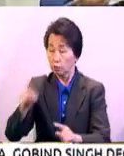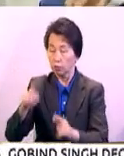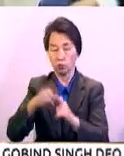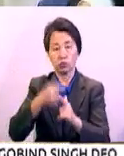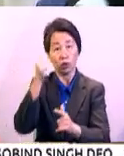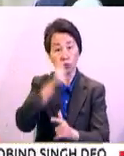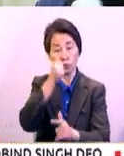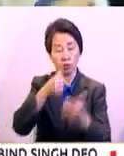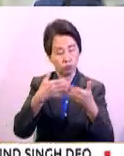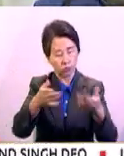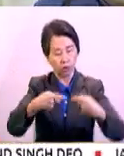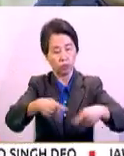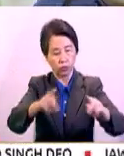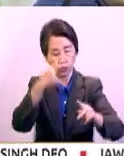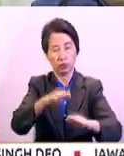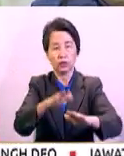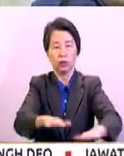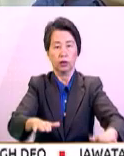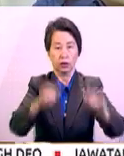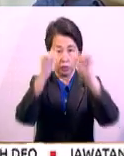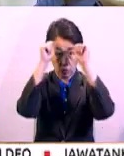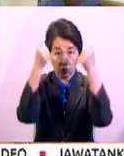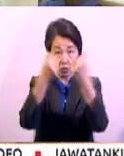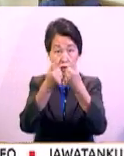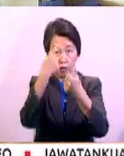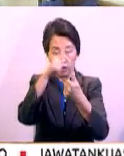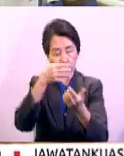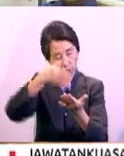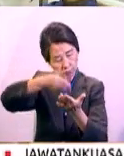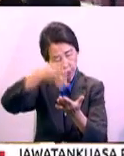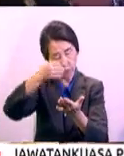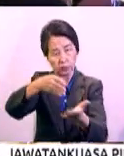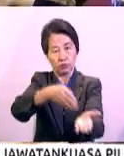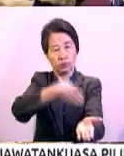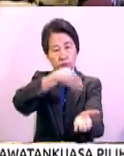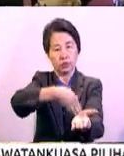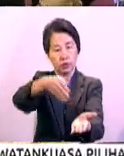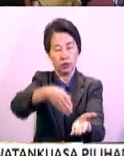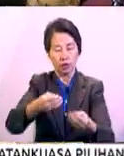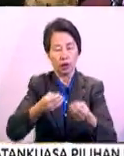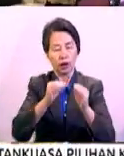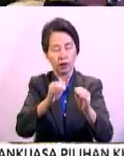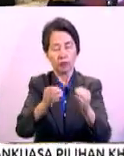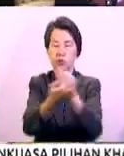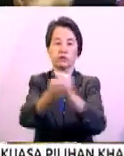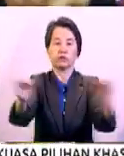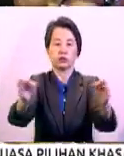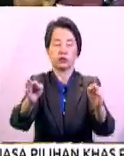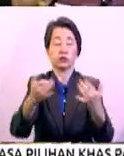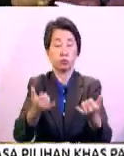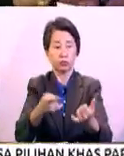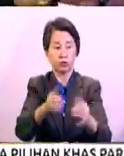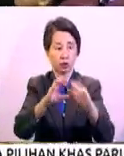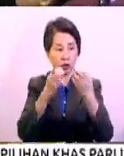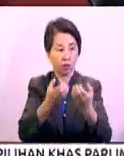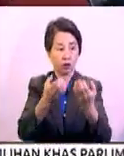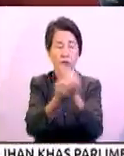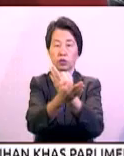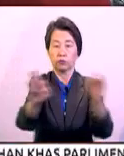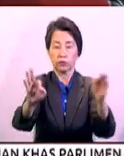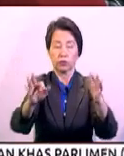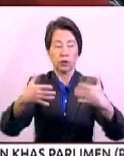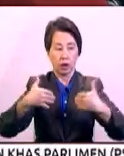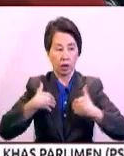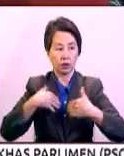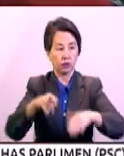lalu membuka peluang kepada anak-anak autism untuk mempelajari muzik secara percuma. Apa yang menariknya, kelas percuma itu